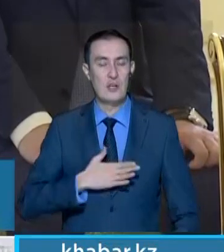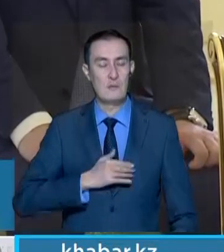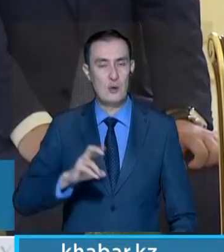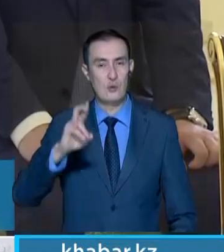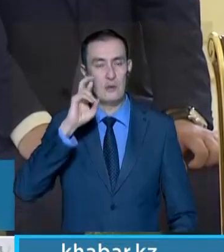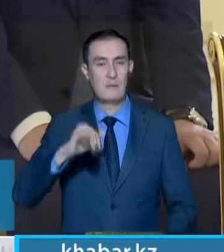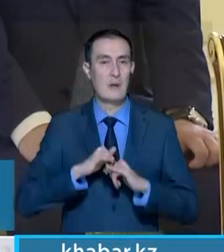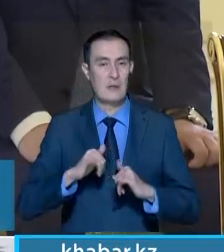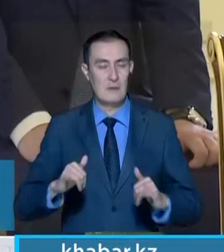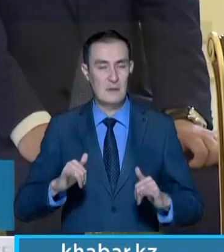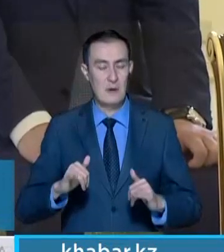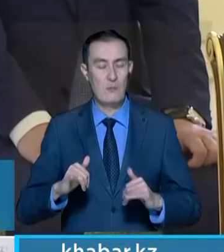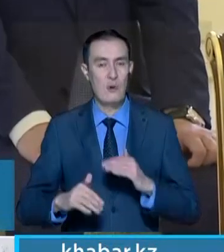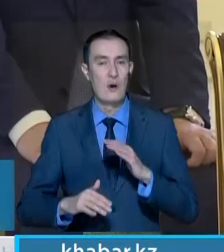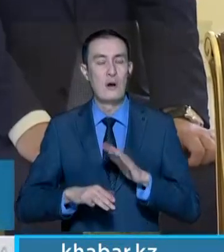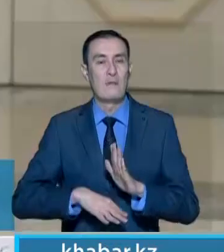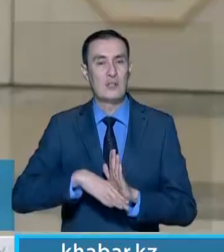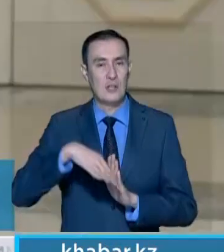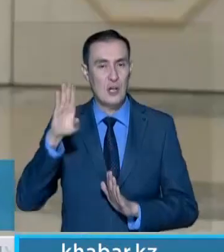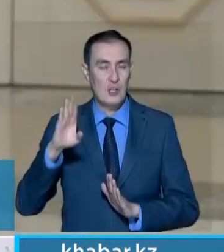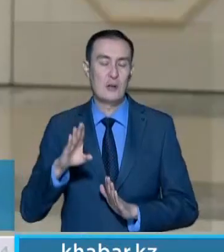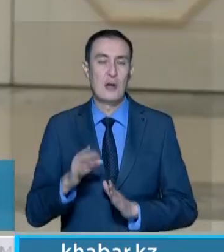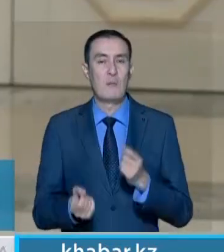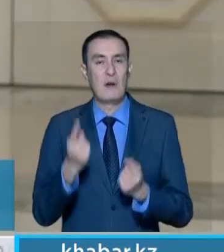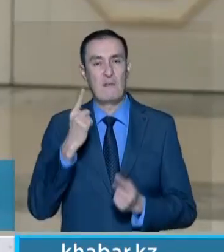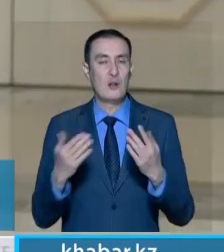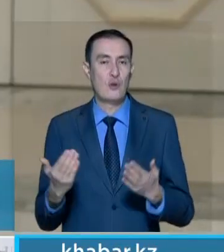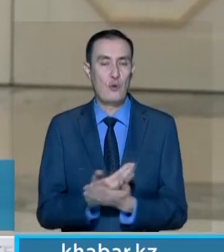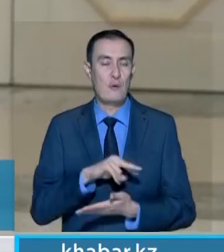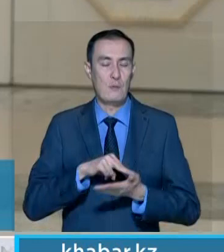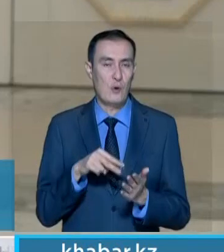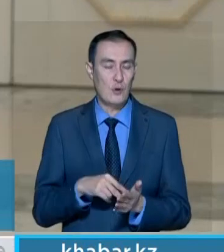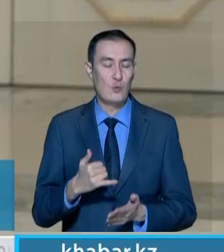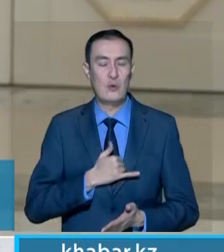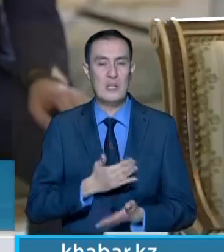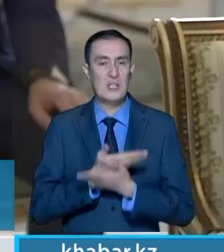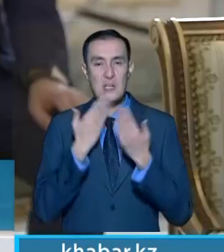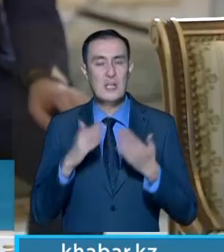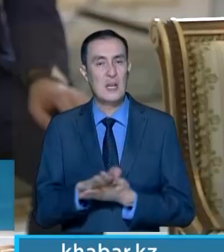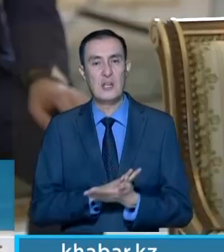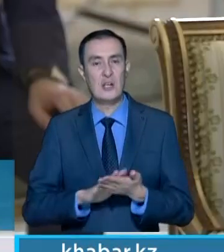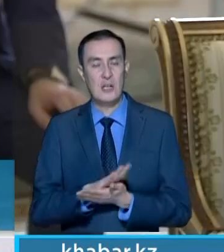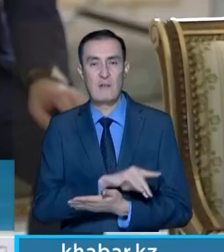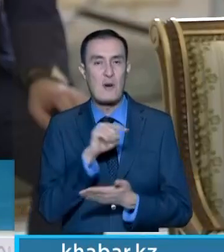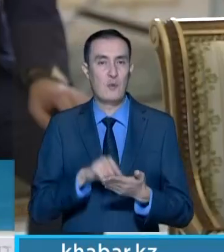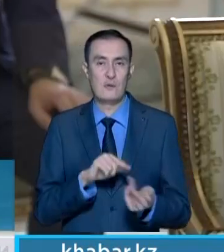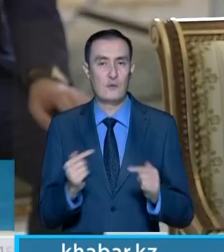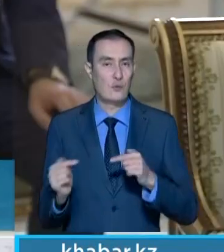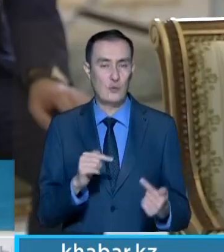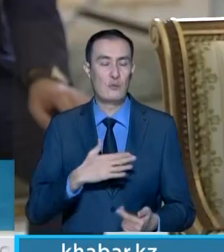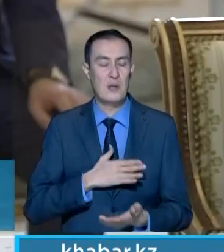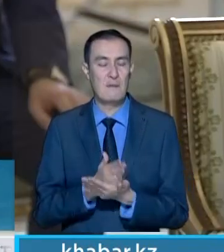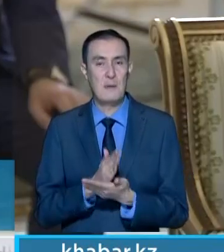странами развивается по восходящей линии. Появляются новые проекты. У нас нет каких-либо вопросов друг к другу. Мы